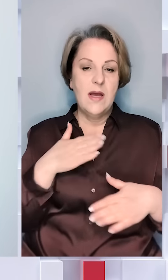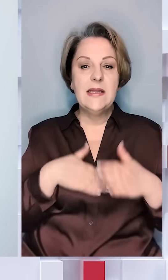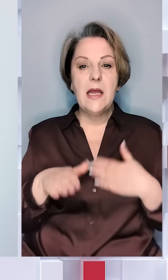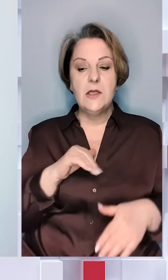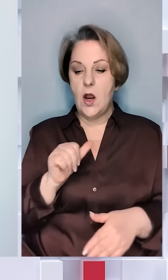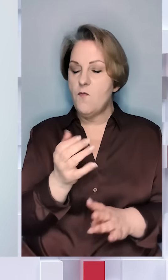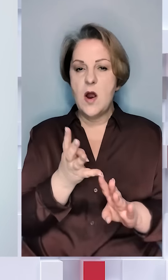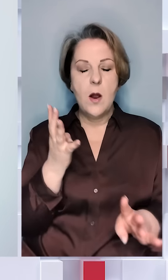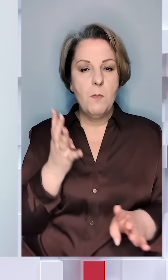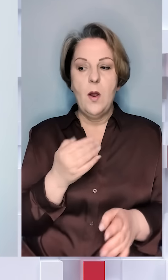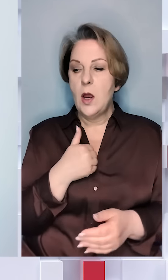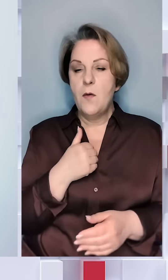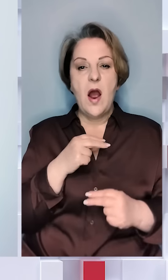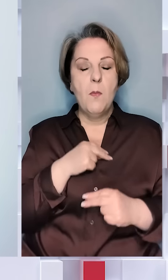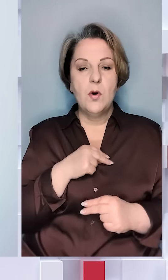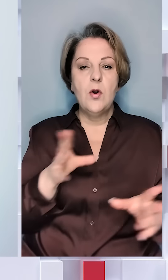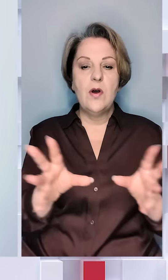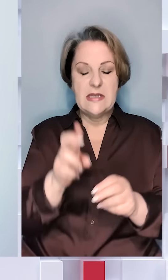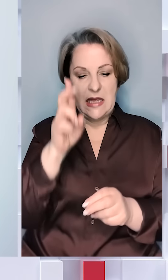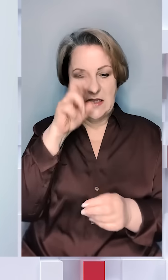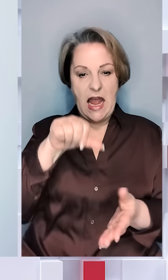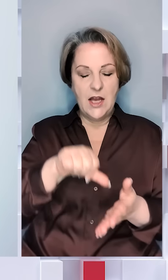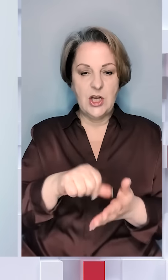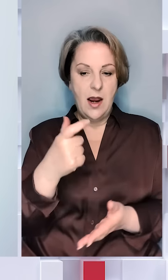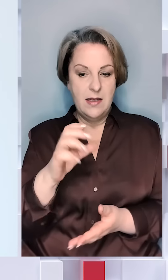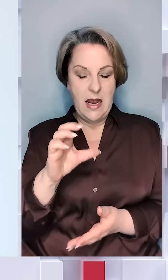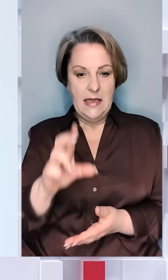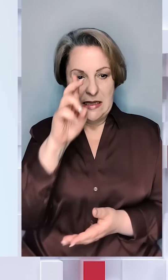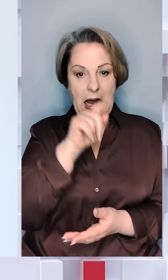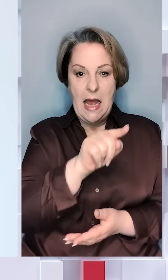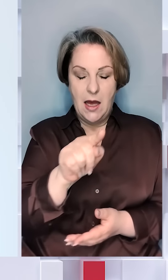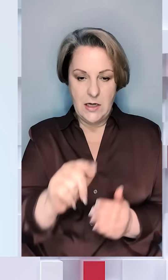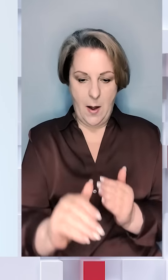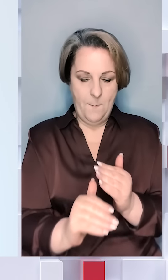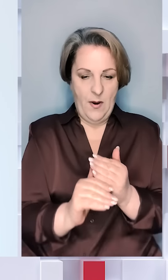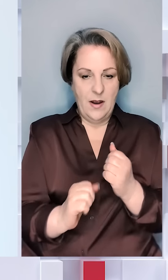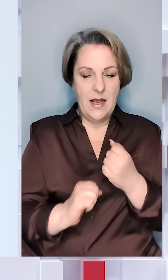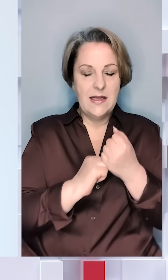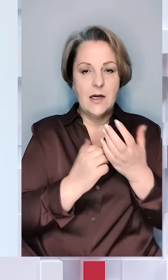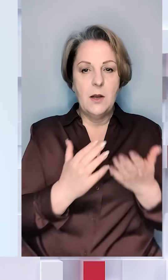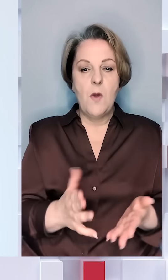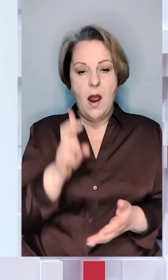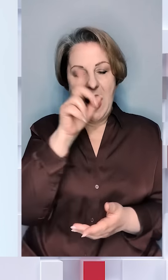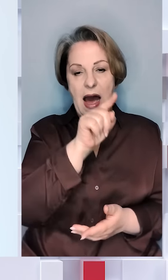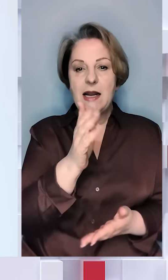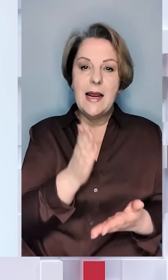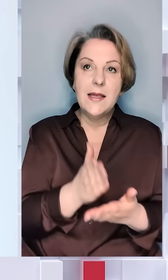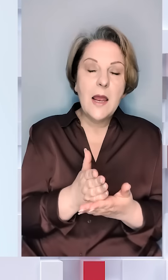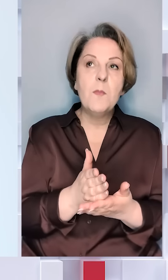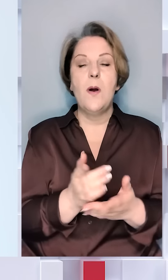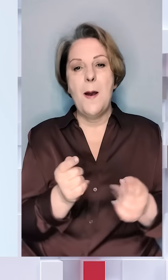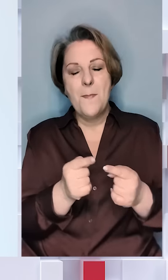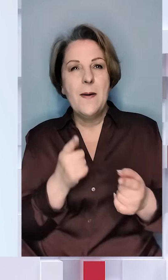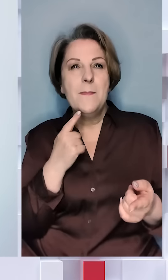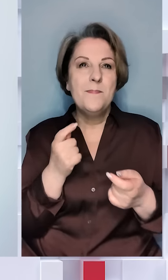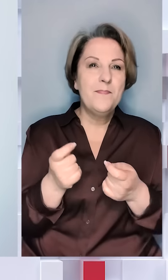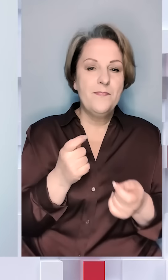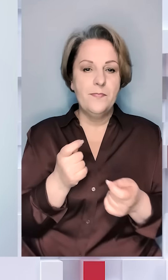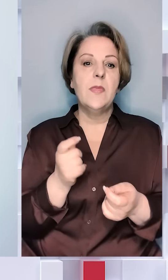В першу чергу ми працюємо з державами-членами Європейського Союзу, країни, які підтримуються, а також країни, які мають певні